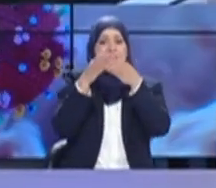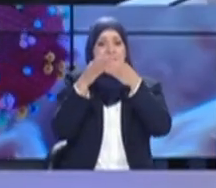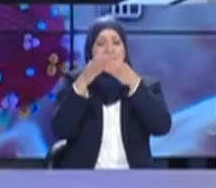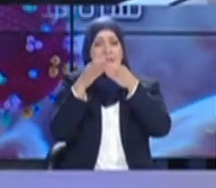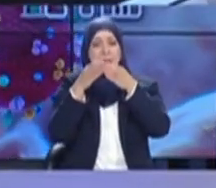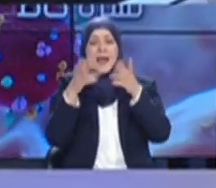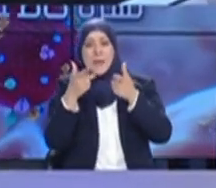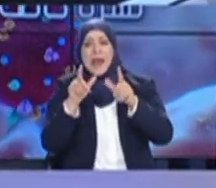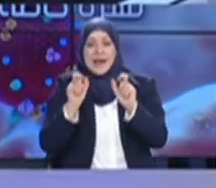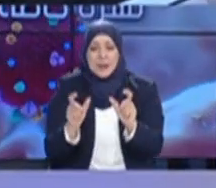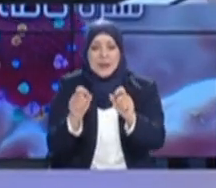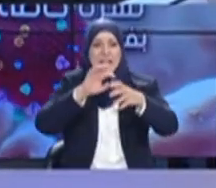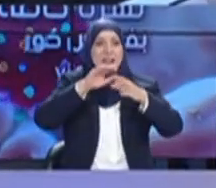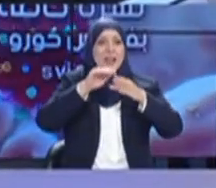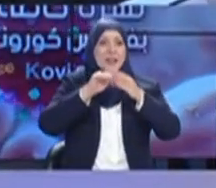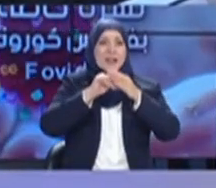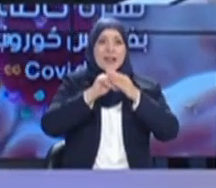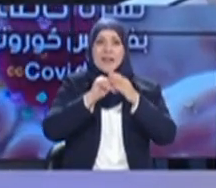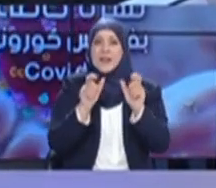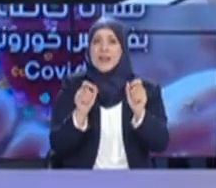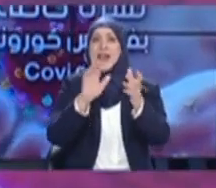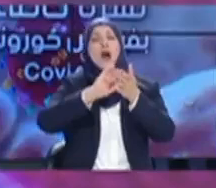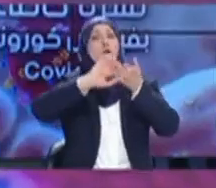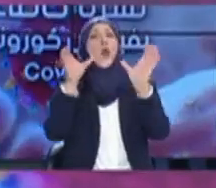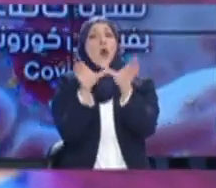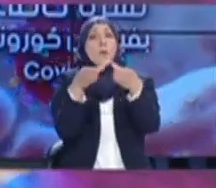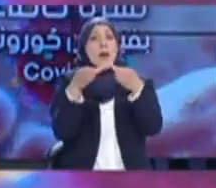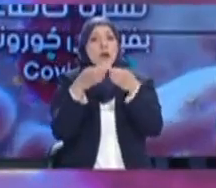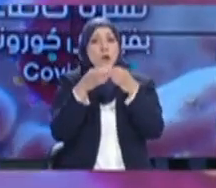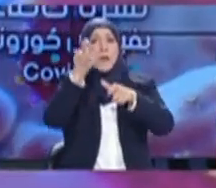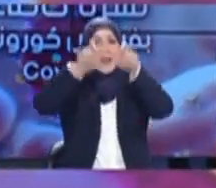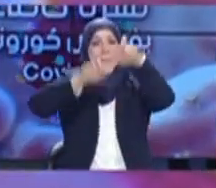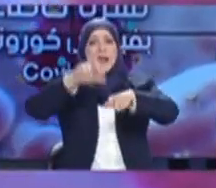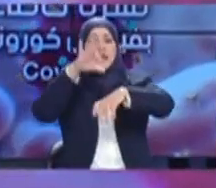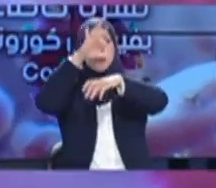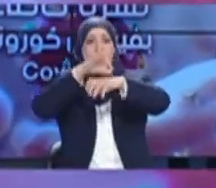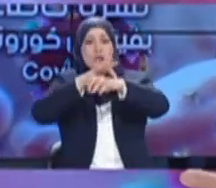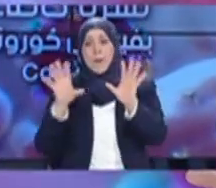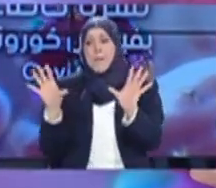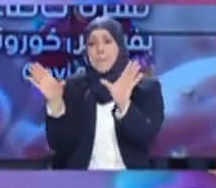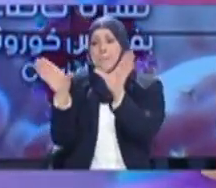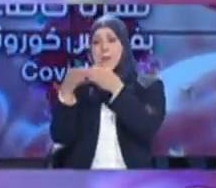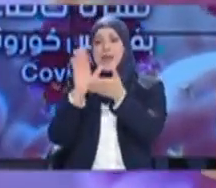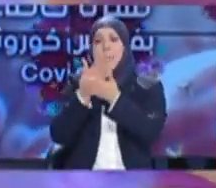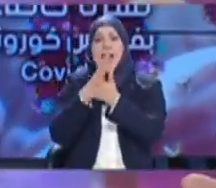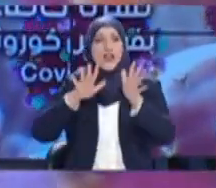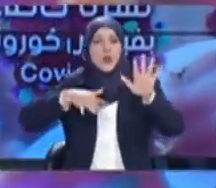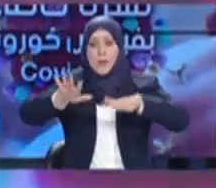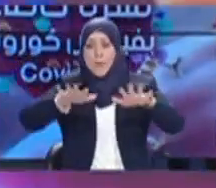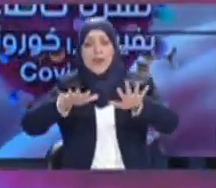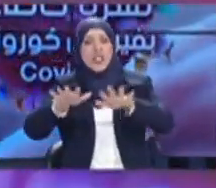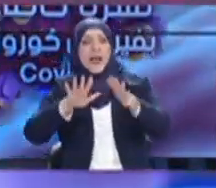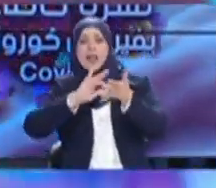الجيجين. إذا هذوما الكل موجودين، وكلكم تعرفوا البلان تاعكم، معناها نعرفوا البلان